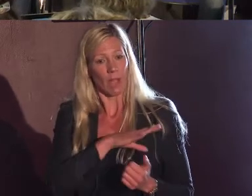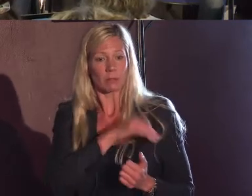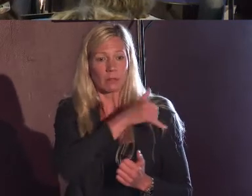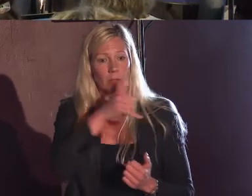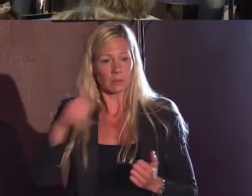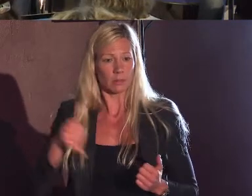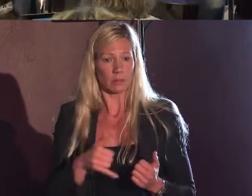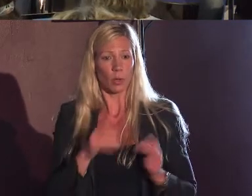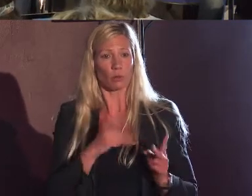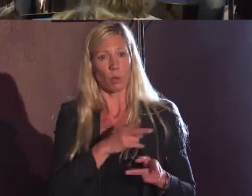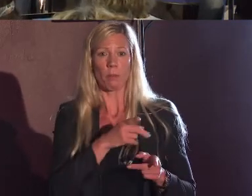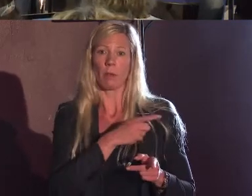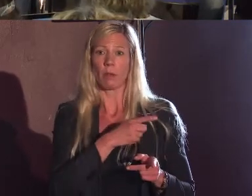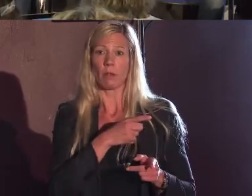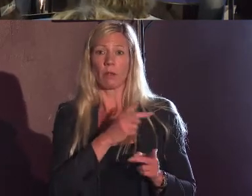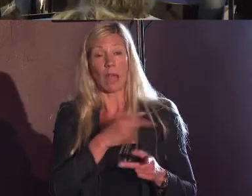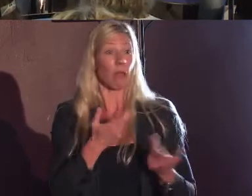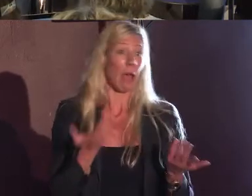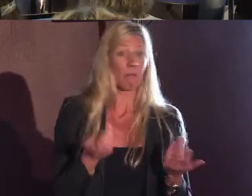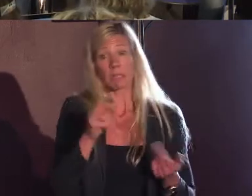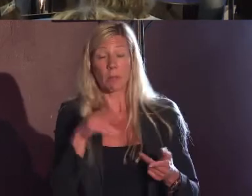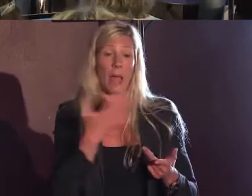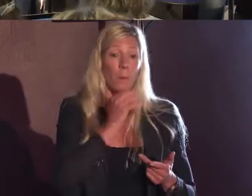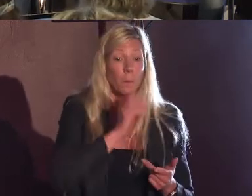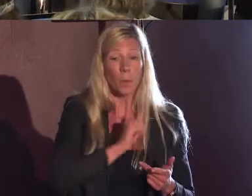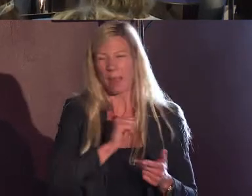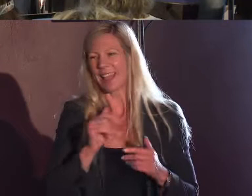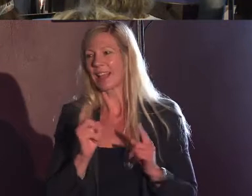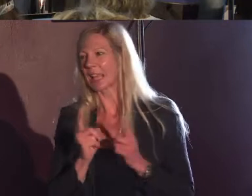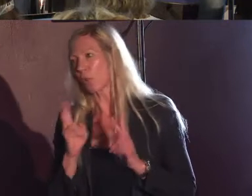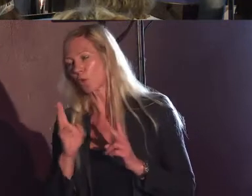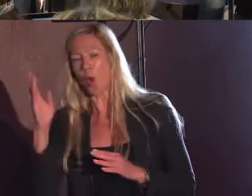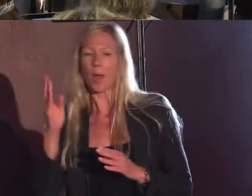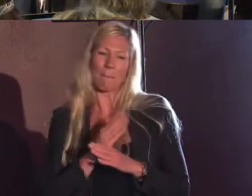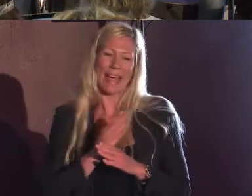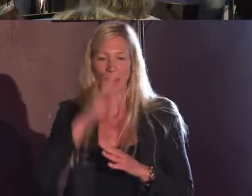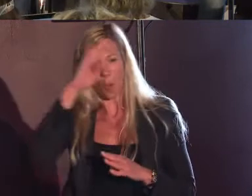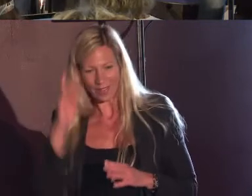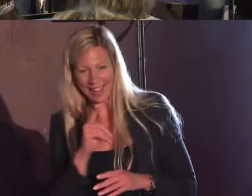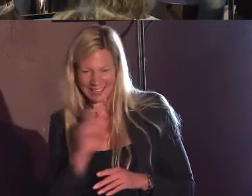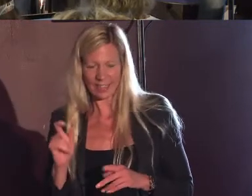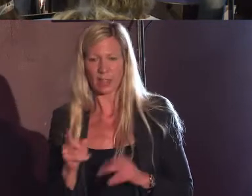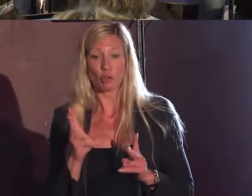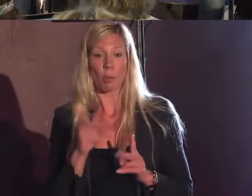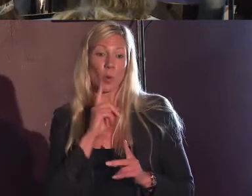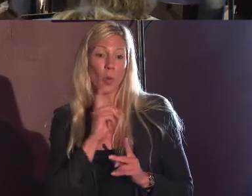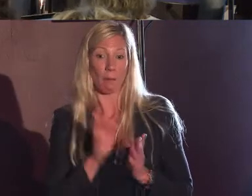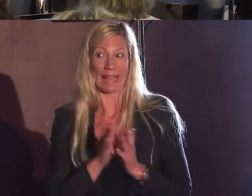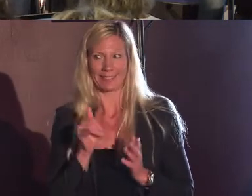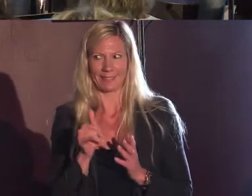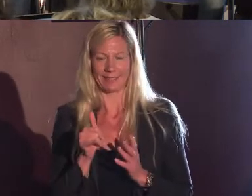då använder, det vill säga ungdomar, mest numera kanske även medelålders som spelar dataspel,